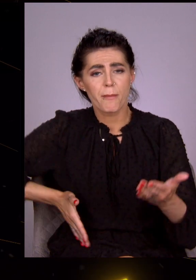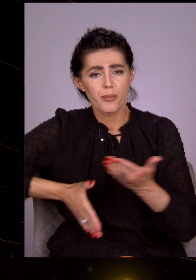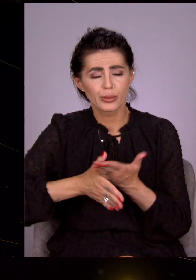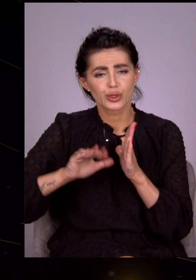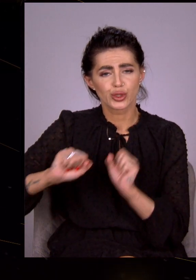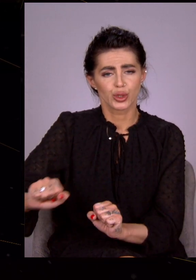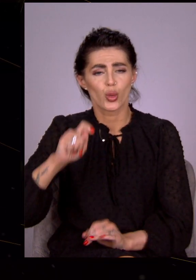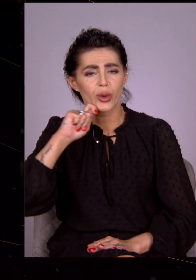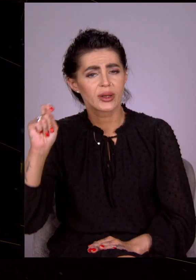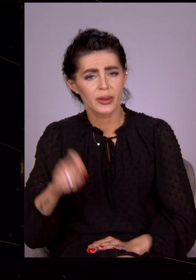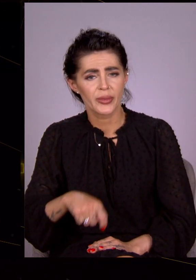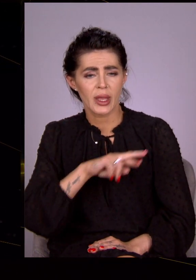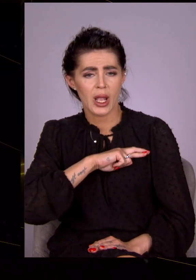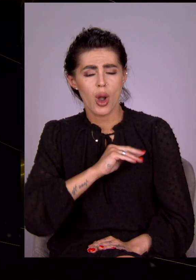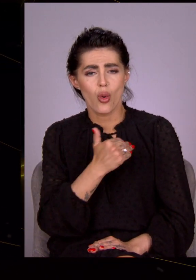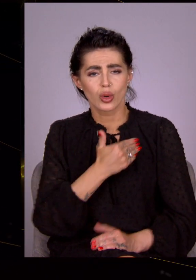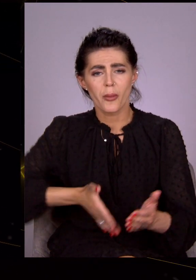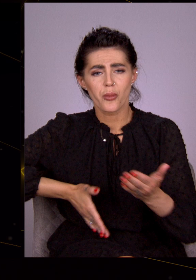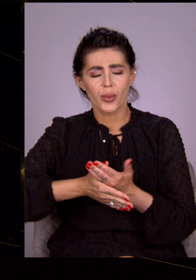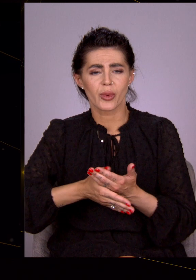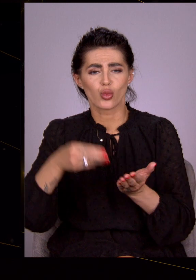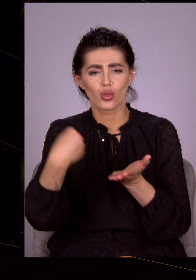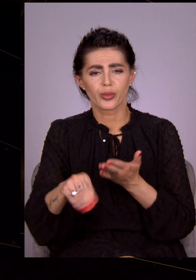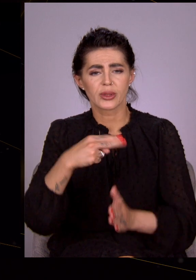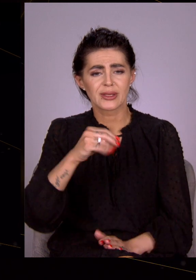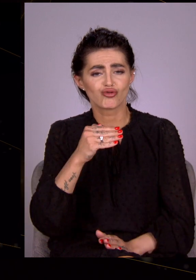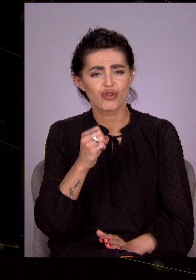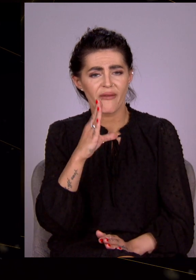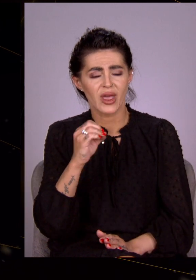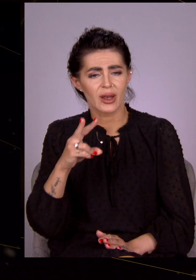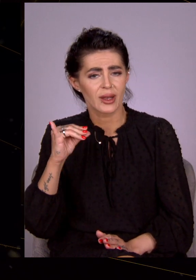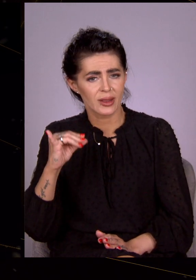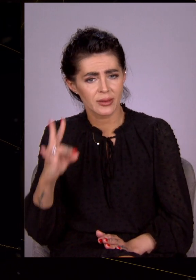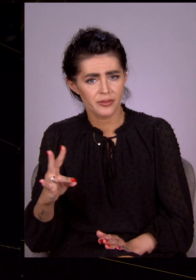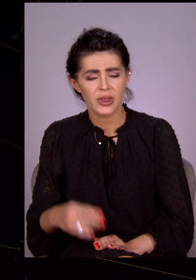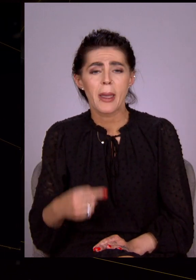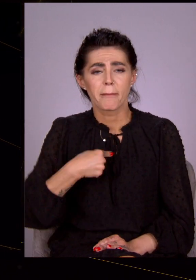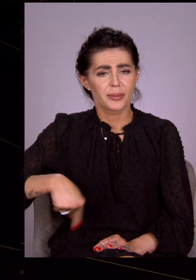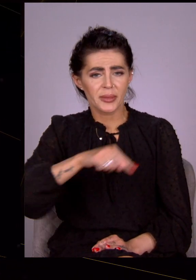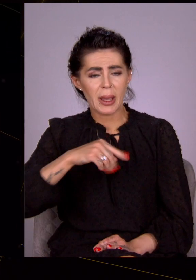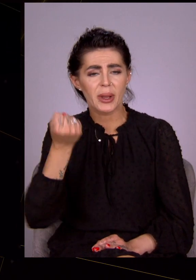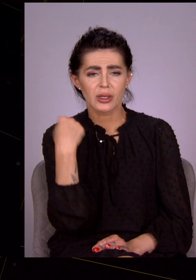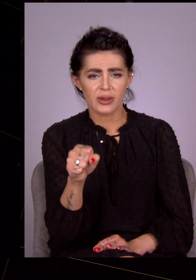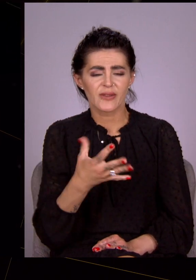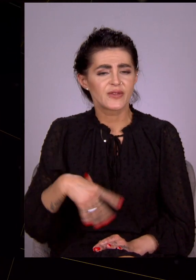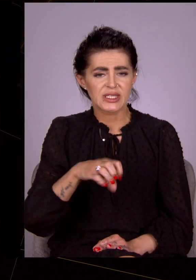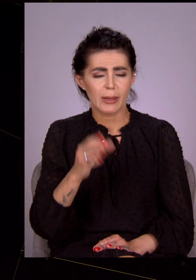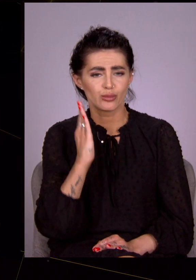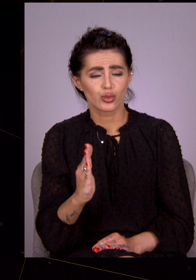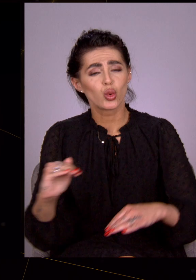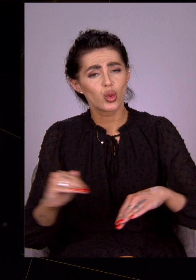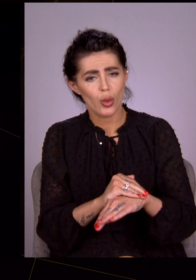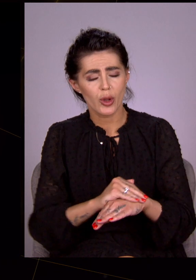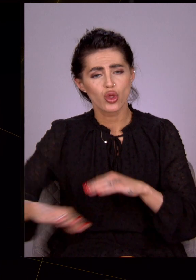Україну. Я хочу купити джавелін, бо він точно допоможе. Ми переможемо і все буде добре.